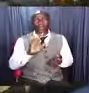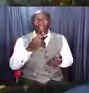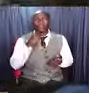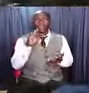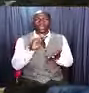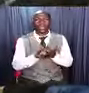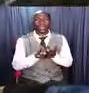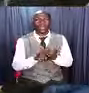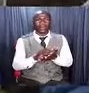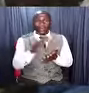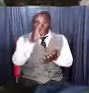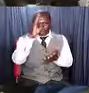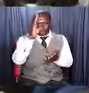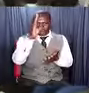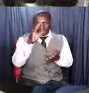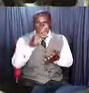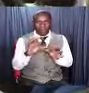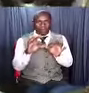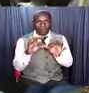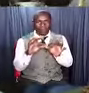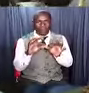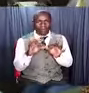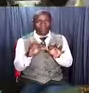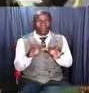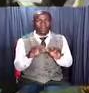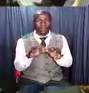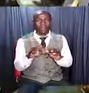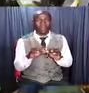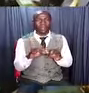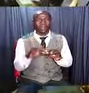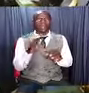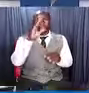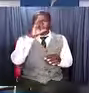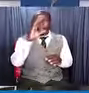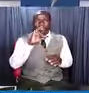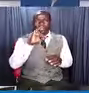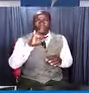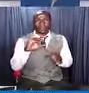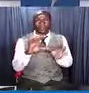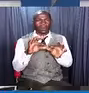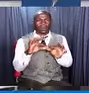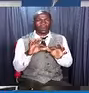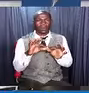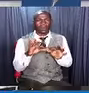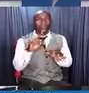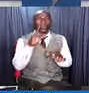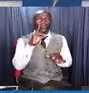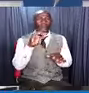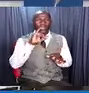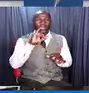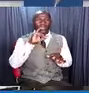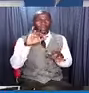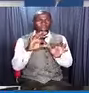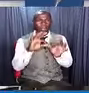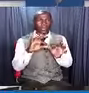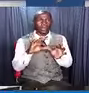hata Jumapili ni umoja. Even on Sunday we are having the unity. Jumapili ni umoja. During the Sunday we are having the unity. Kesho ni umoja. Tomorrow